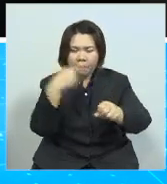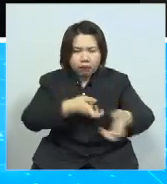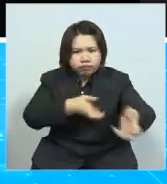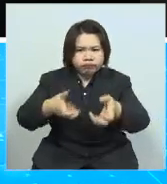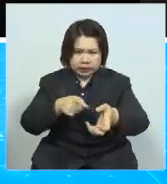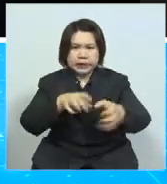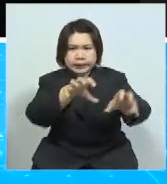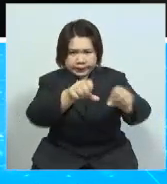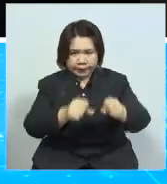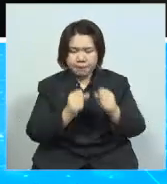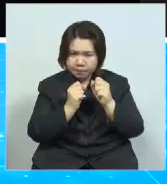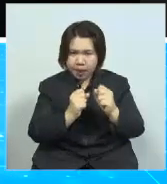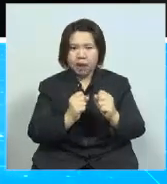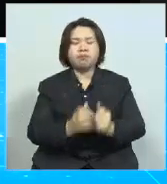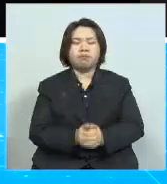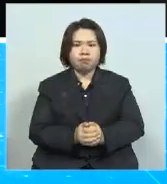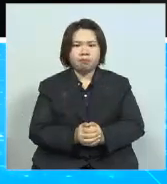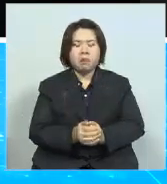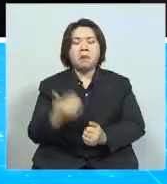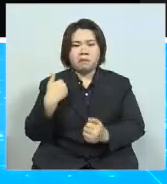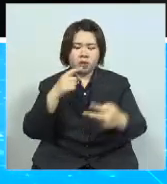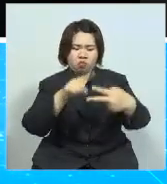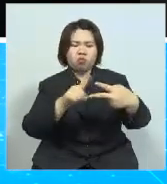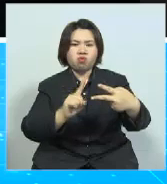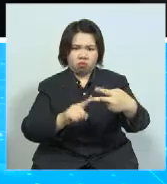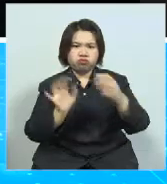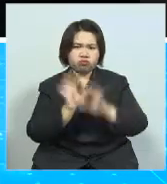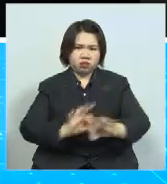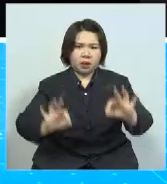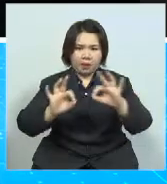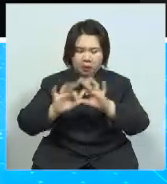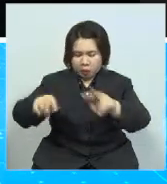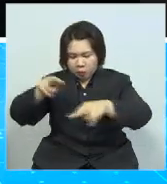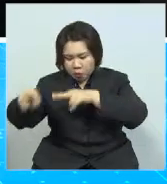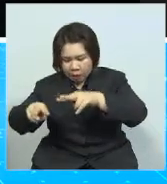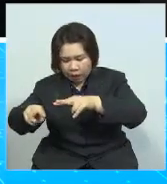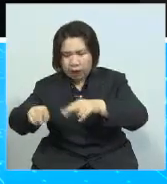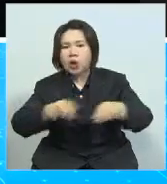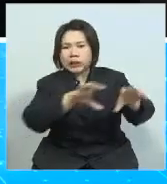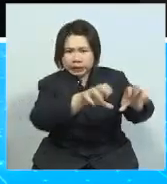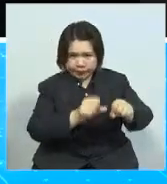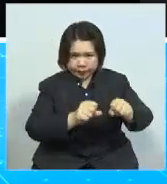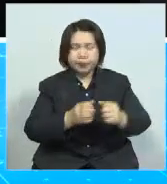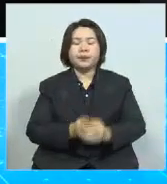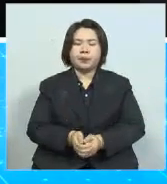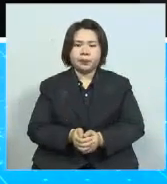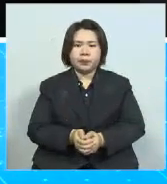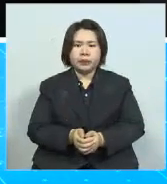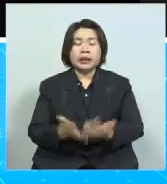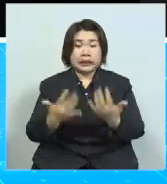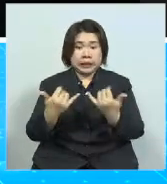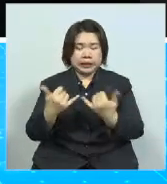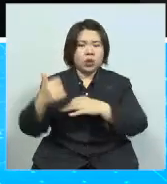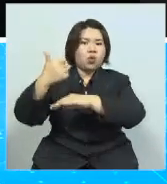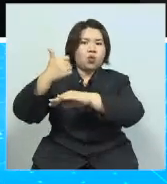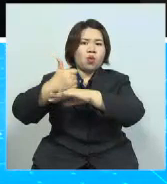หรือว่าคนร้ายนะฮะรู้สึกจะเป็น2เรื่องใหญ่ที่สำคัญนะฮะอันนี้ไปถึงประธานดีมาคร